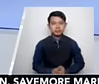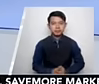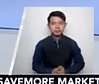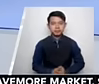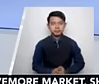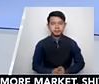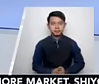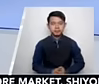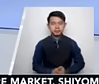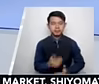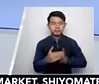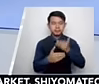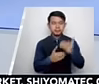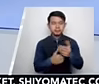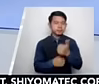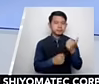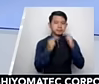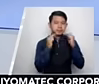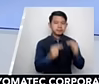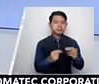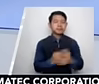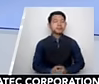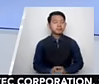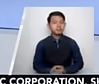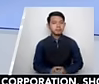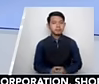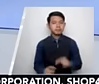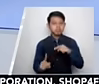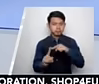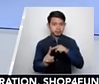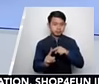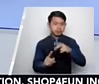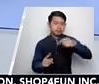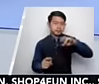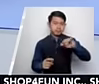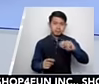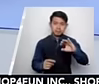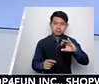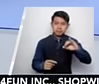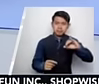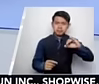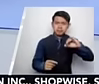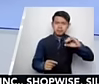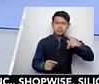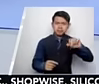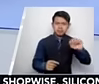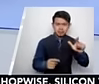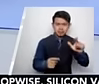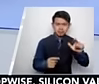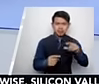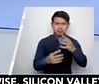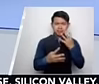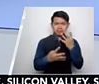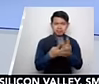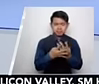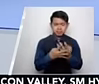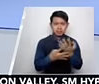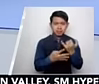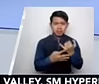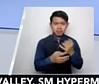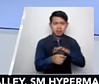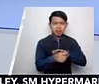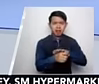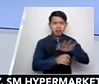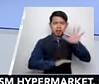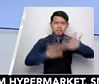Sa ibang balita, sa presinto naman ang bagsak ng isang principal na nangmulest siya umano sa apat na grade 10 students. Tumanggi